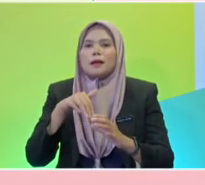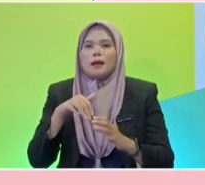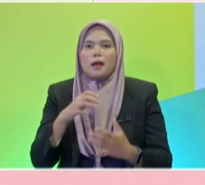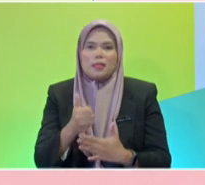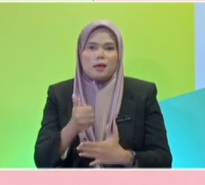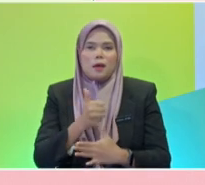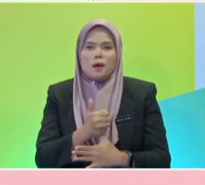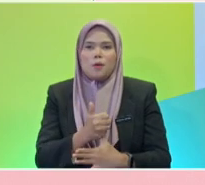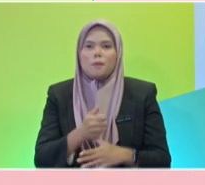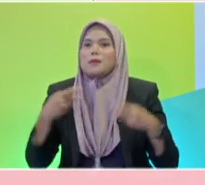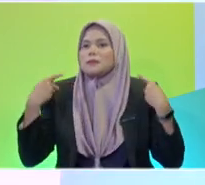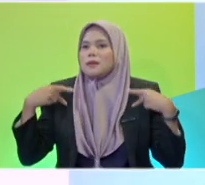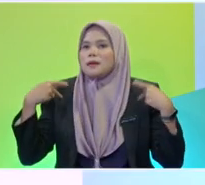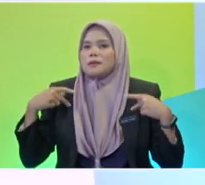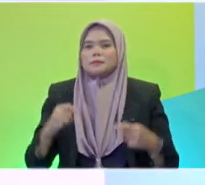hah